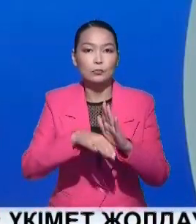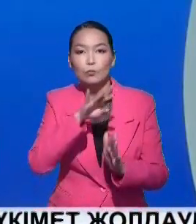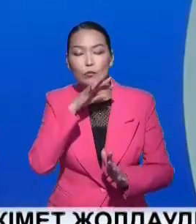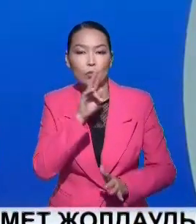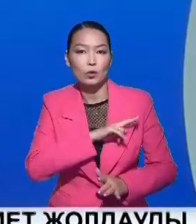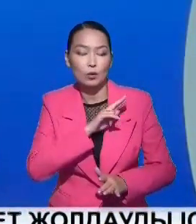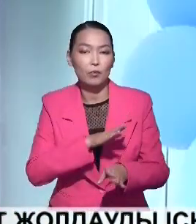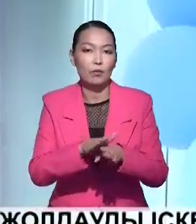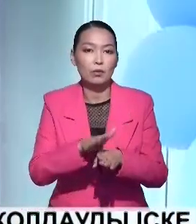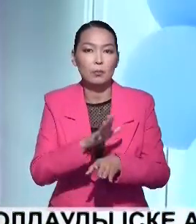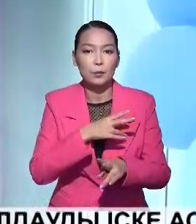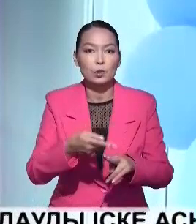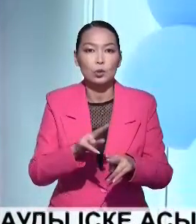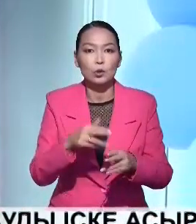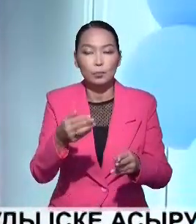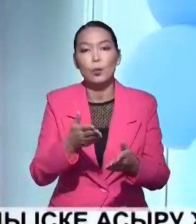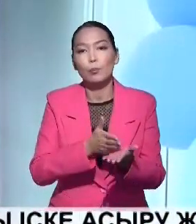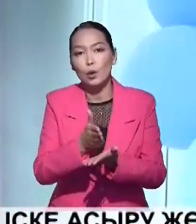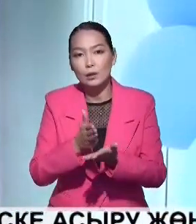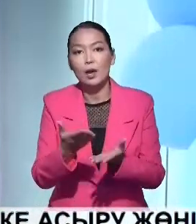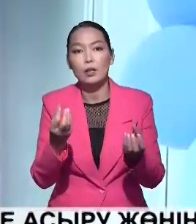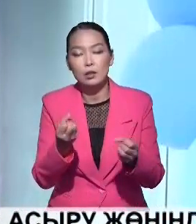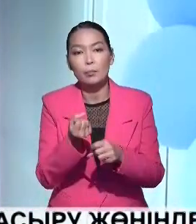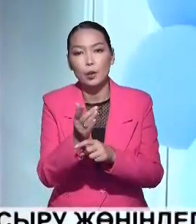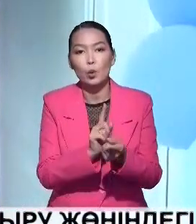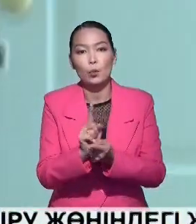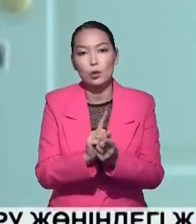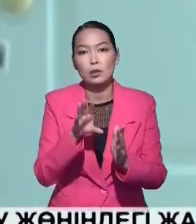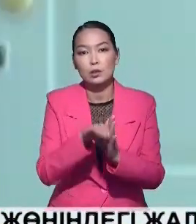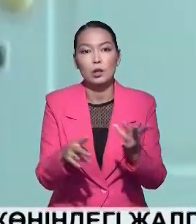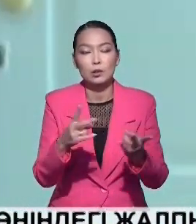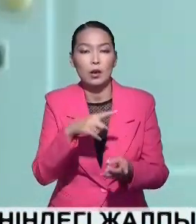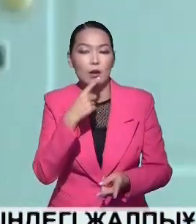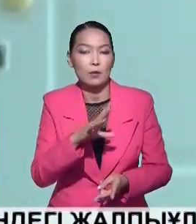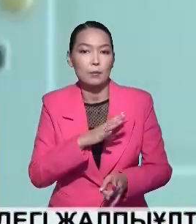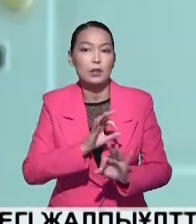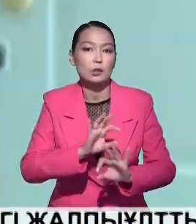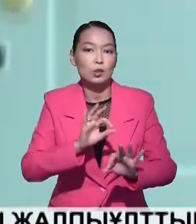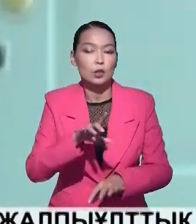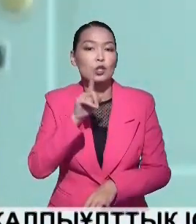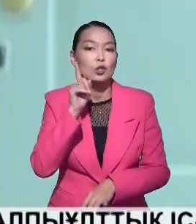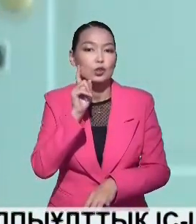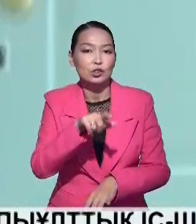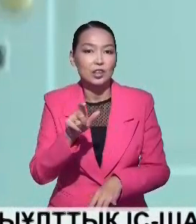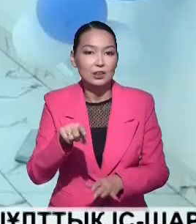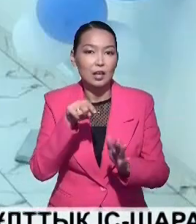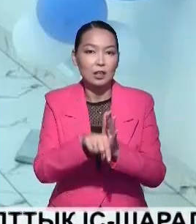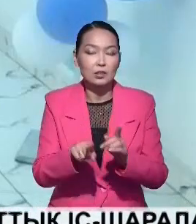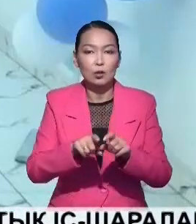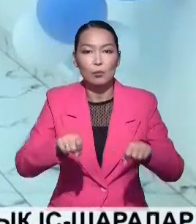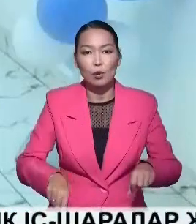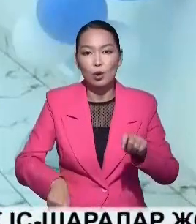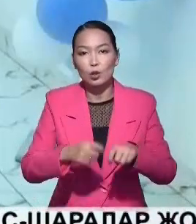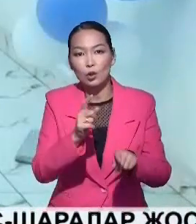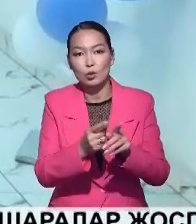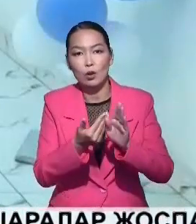жұмыс істелді. Дегенмен бұл бағытта әлі де біршама өзгерістер жасау қажеттігі айтылды жолдауда. Жастар арасындағы құқық